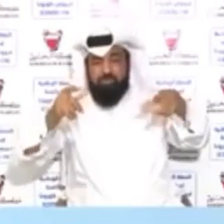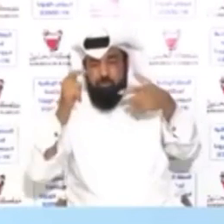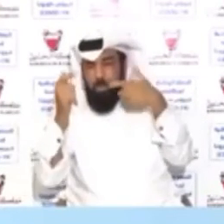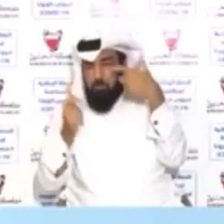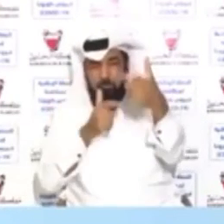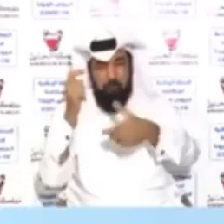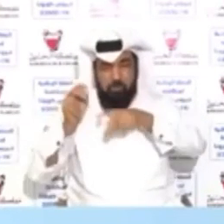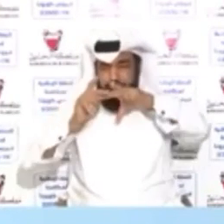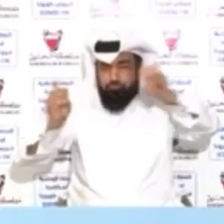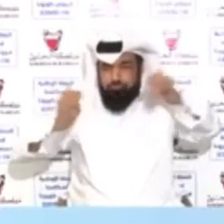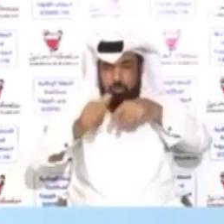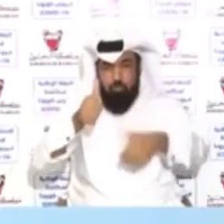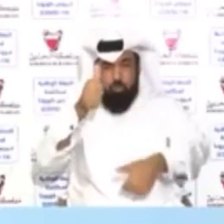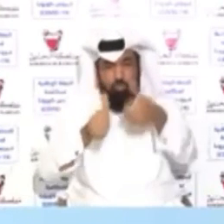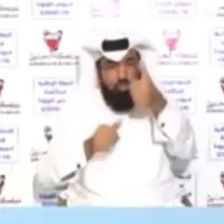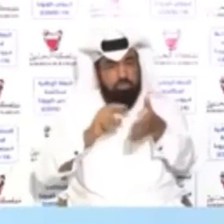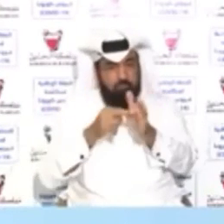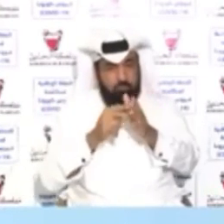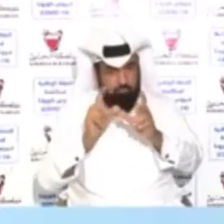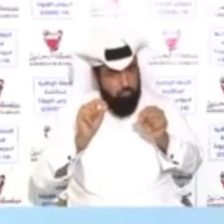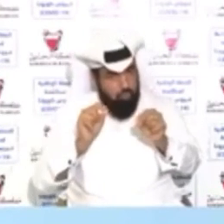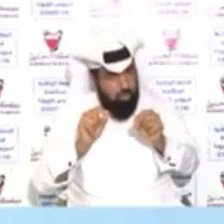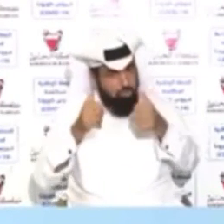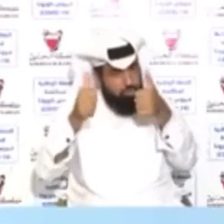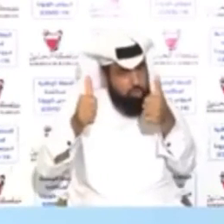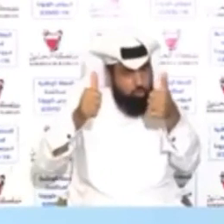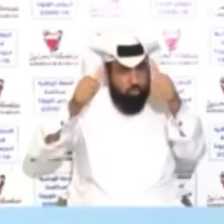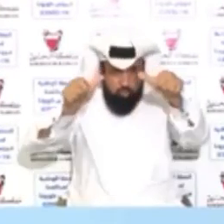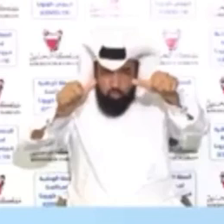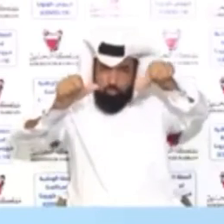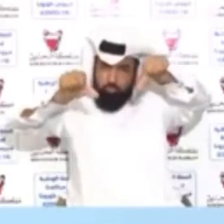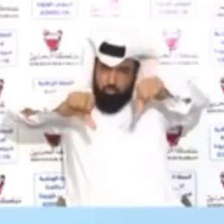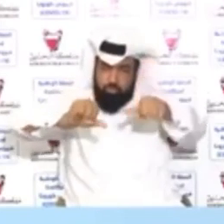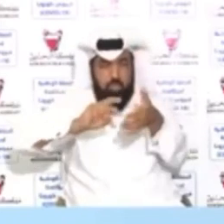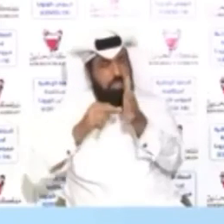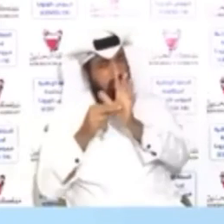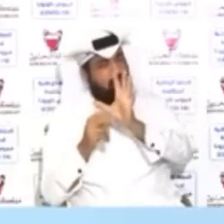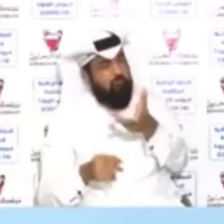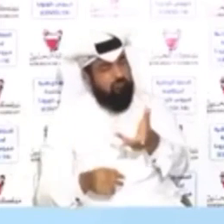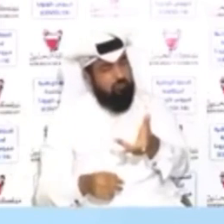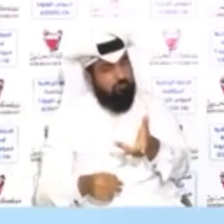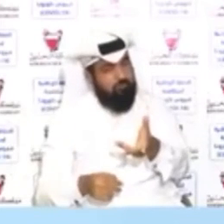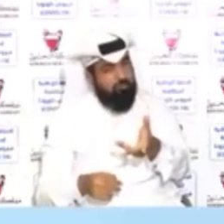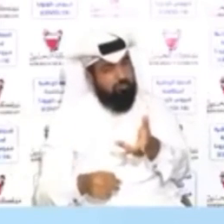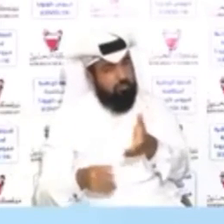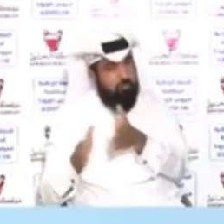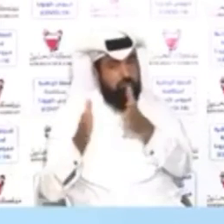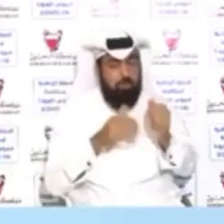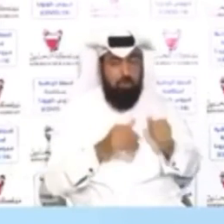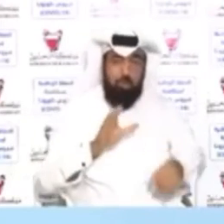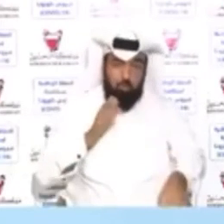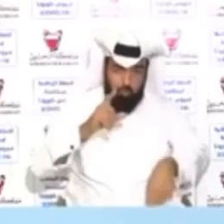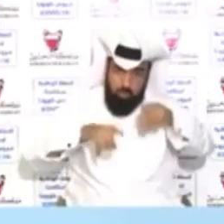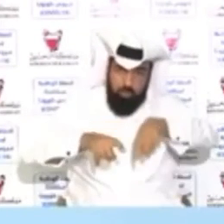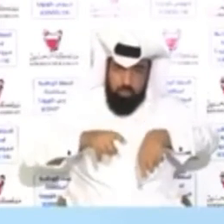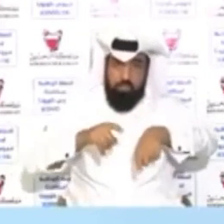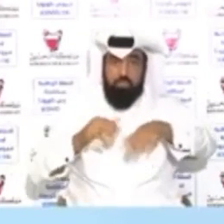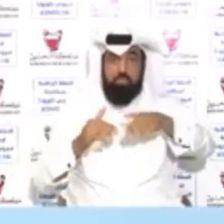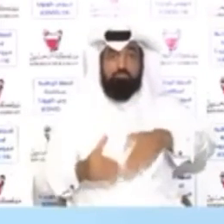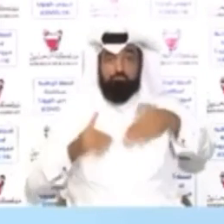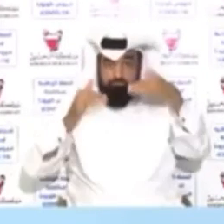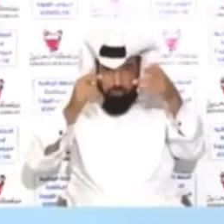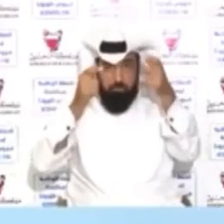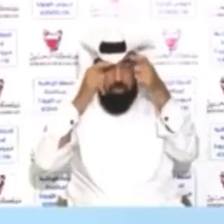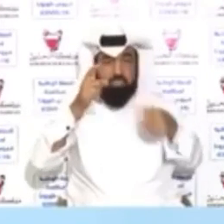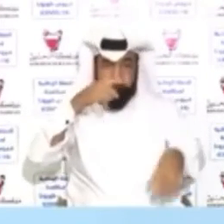عندي مقارنة عامة مع غيري أنا يعني بنفس نسبة الفحص والأعداد في نفسها بقول والله نعم قد يكون هناك زايدة في البحرين، لكن